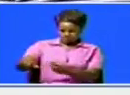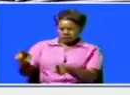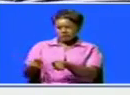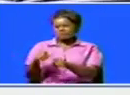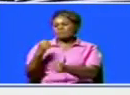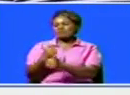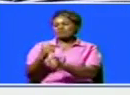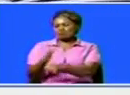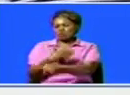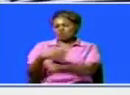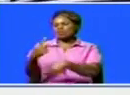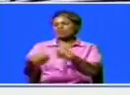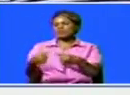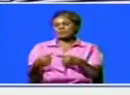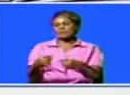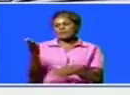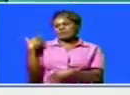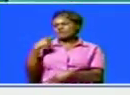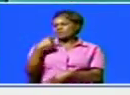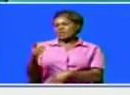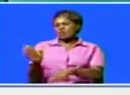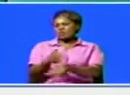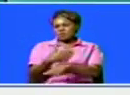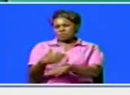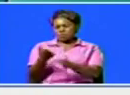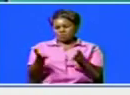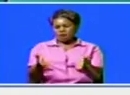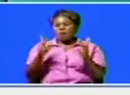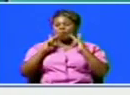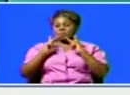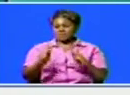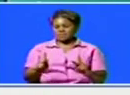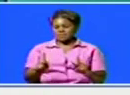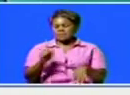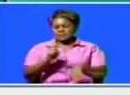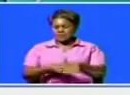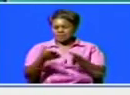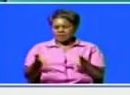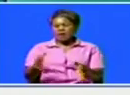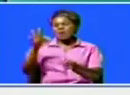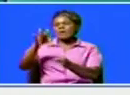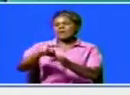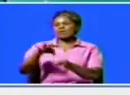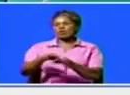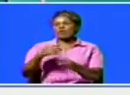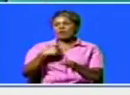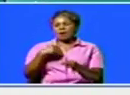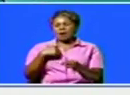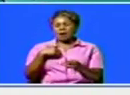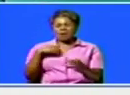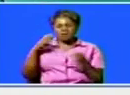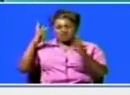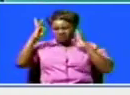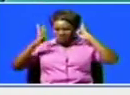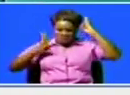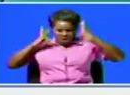nafanya. Yes. Ulinigusia kwamba kuna wimbo ambao umeimba wa amani hasa msimu huu ambapo kuna taharuki kidogo, watu